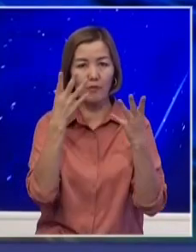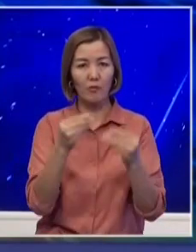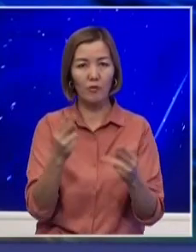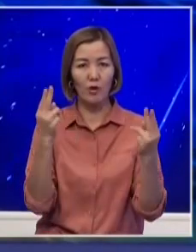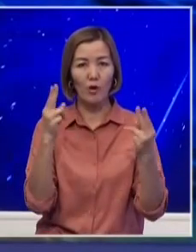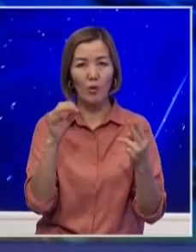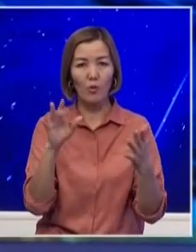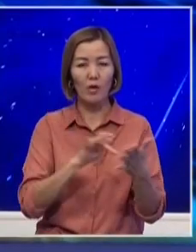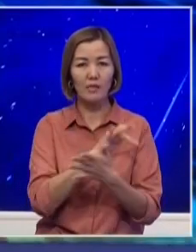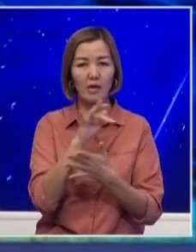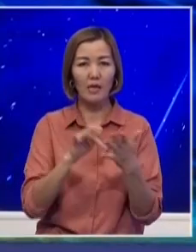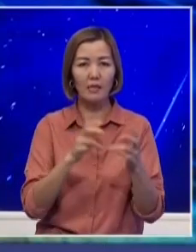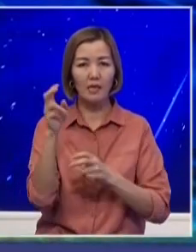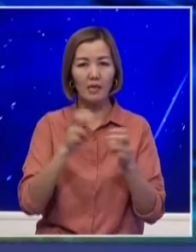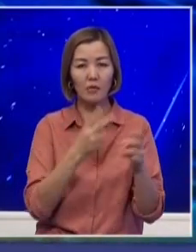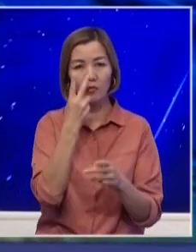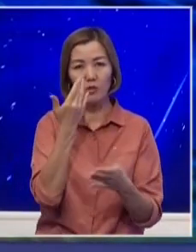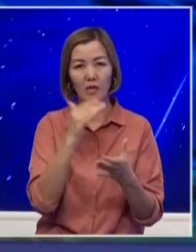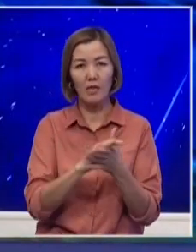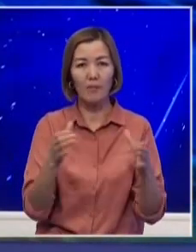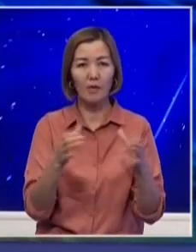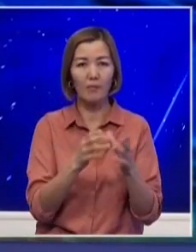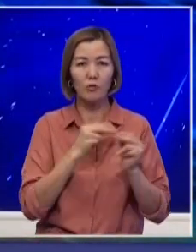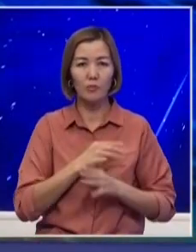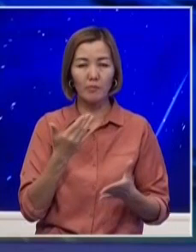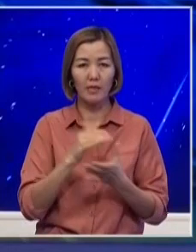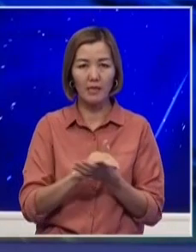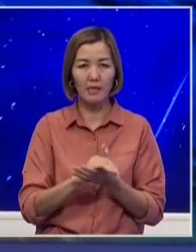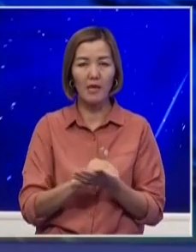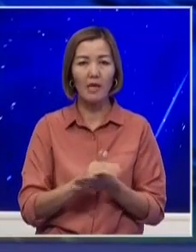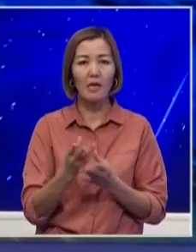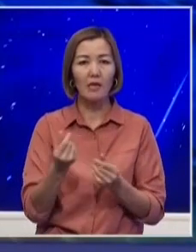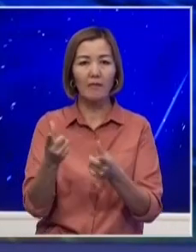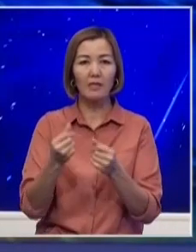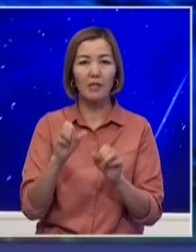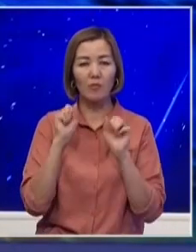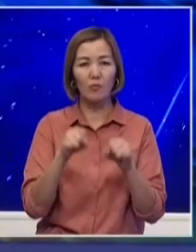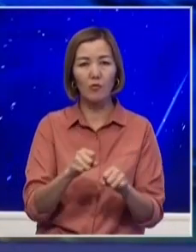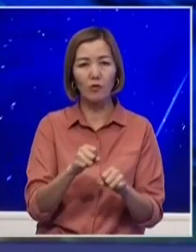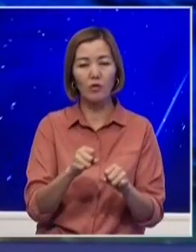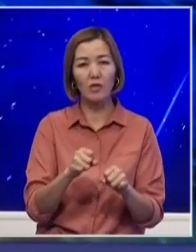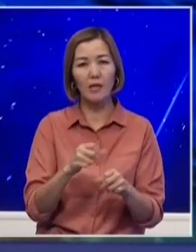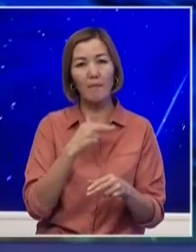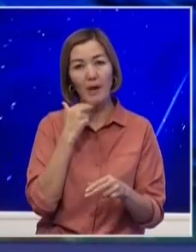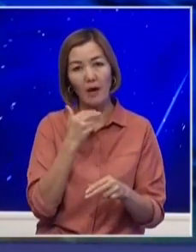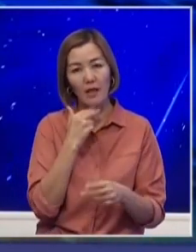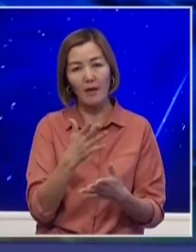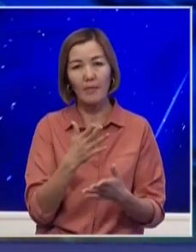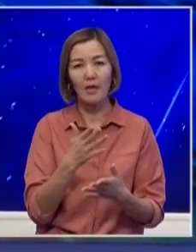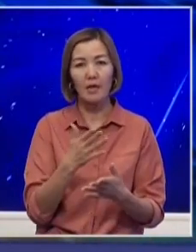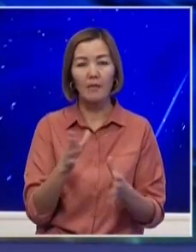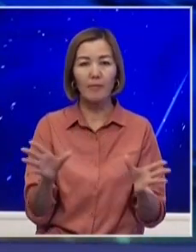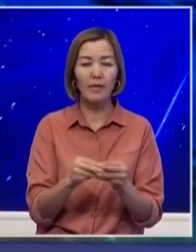қаласындағы алдыңғы қатарлы кәсіпорындарды аралап, компаниялардың жұмысымен танысты. Әрі инвестициялық мүмкіндіктерін бағамдап,